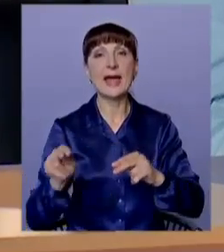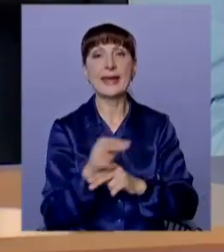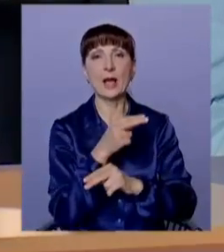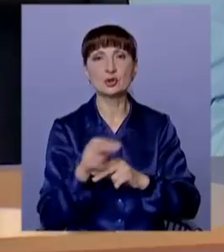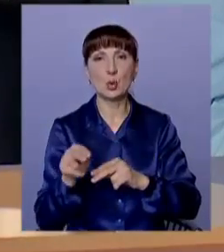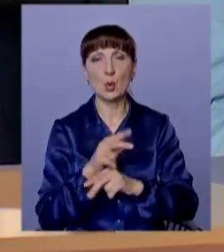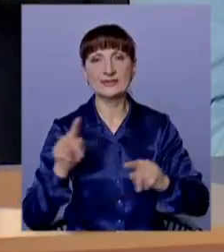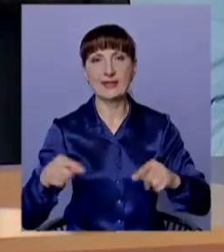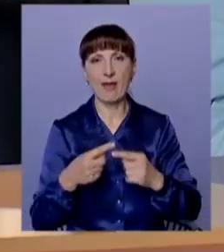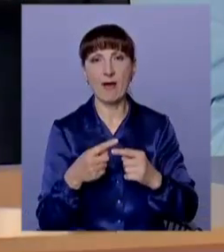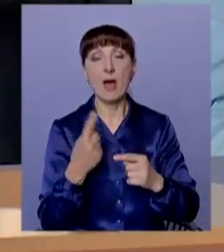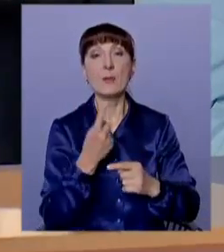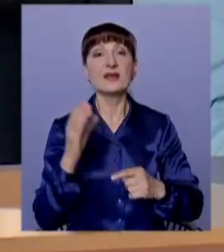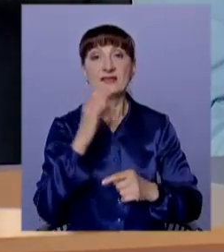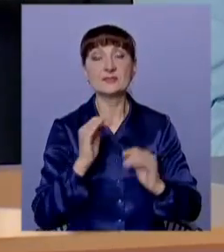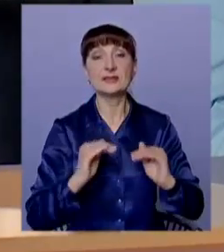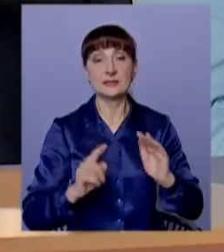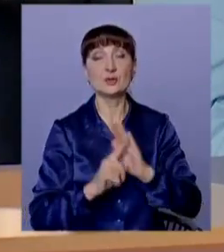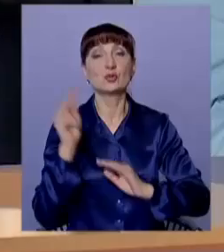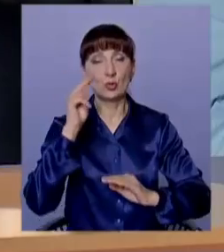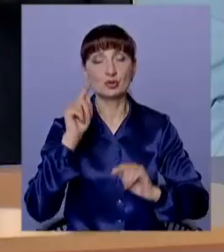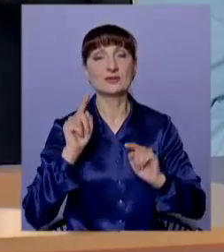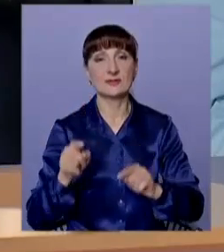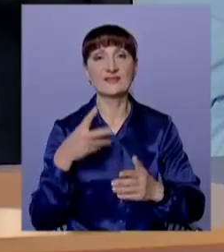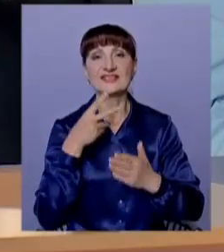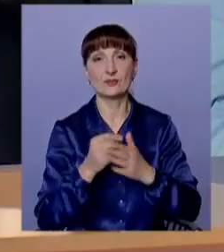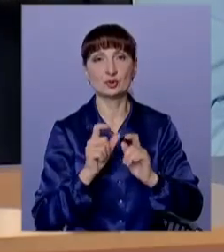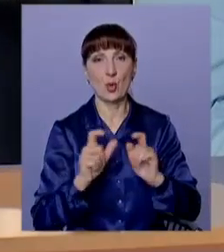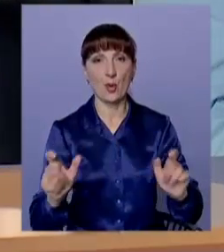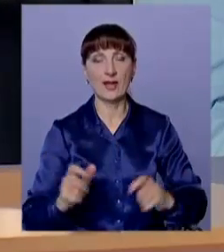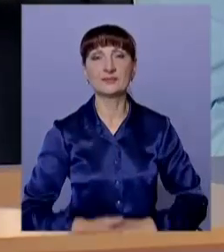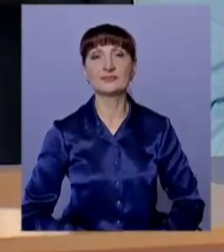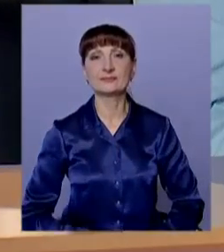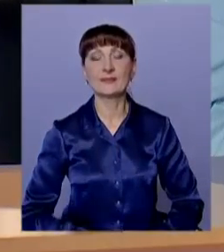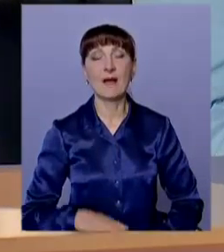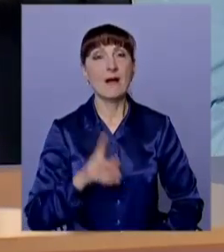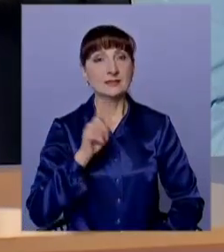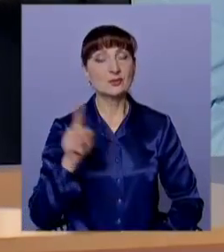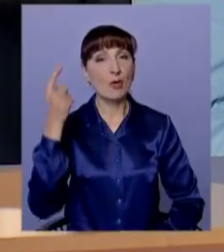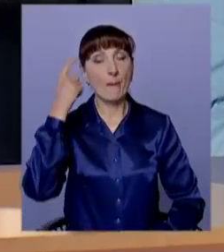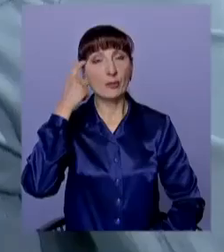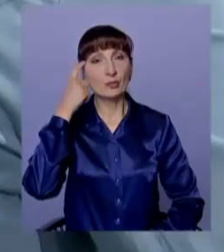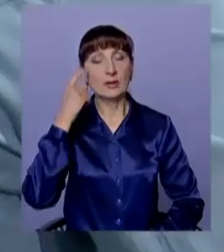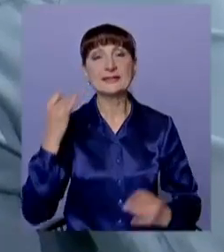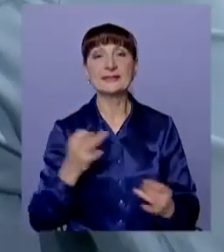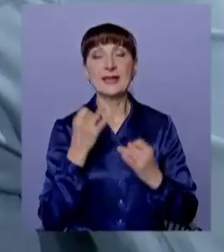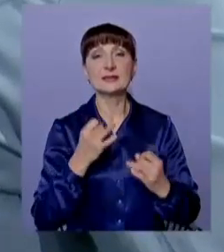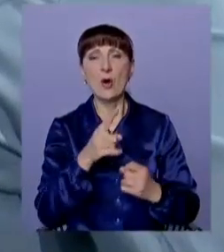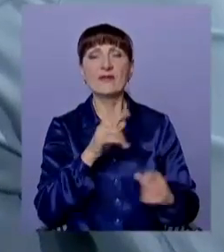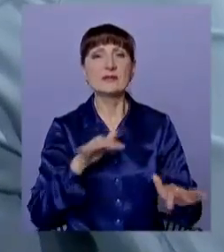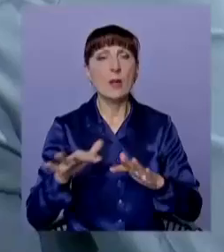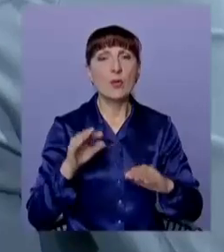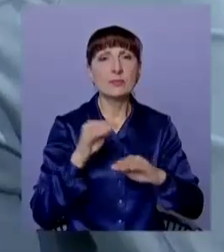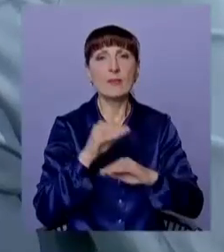реконструкция школы. Дети 1 сентября начнут занятия в своей школе. Знаете, о чем подумалось? Любопытный такой момент. Вроде бы хлопот у вас